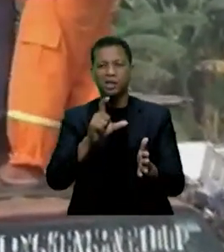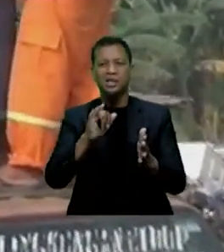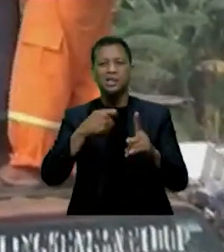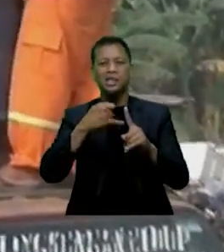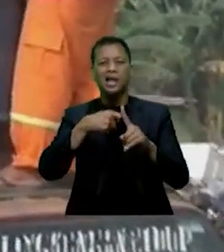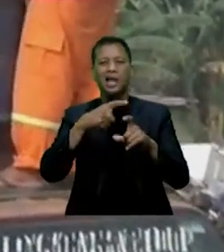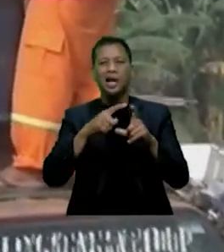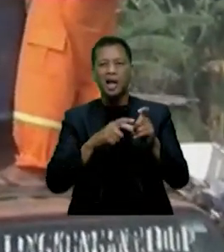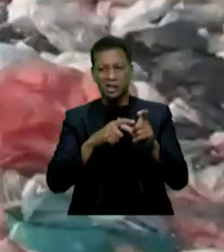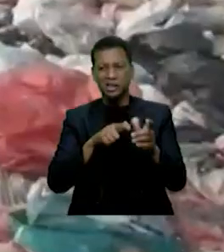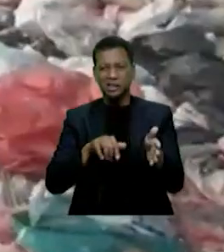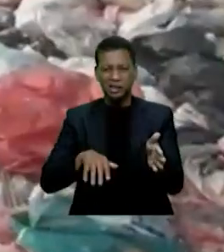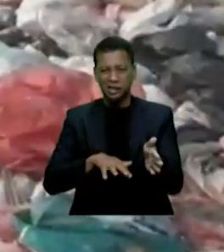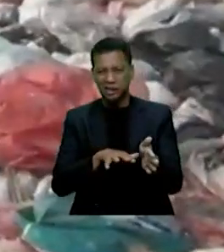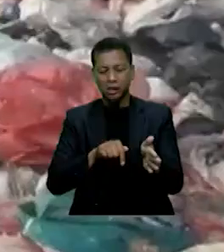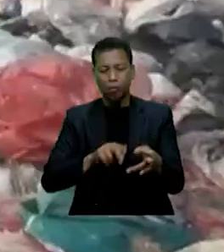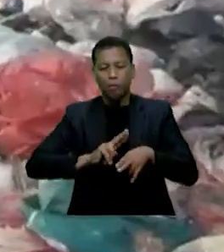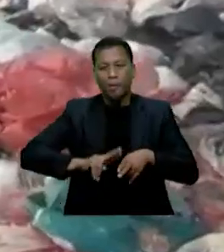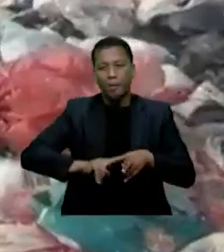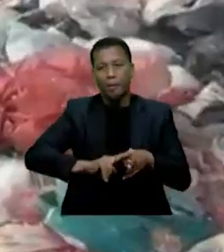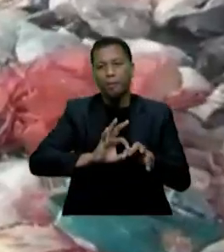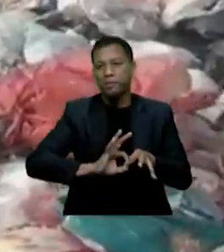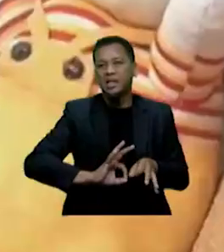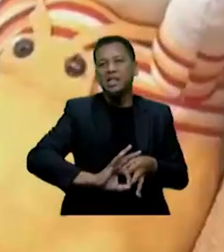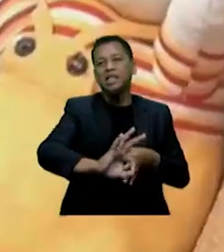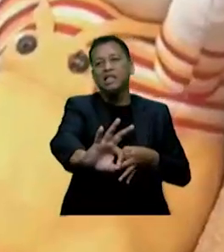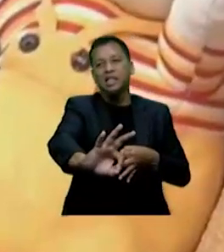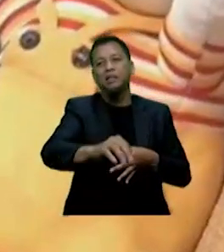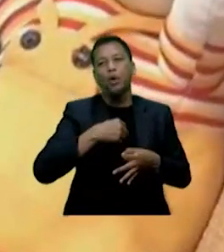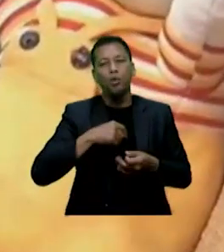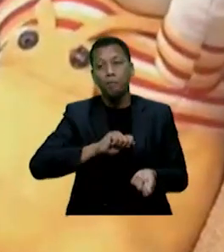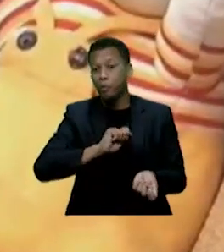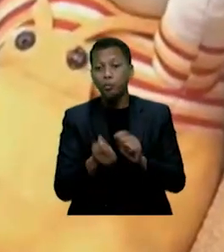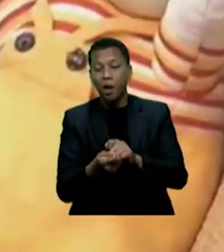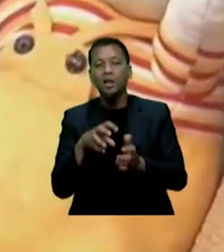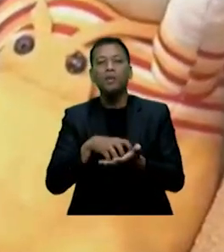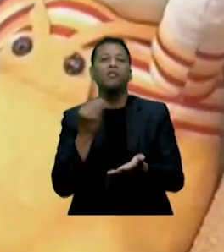air rafting. Dari Bekasi, Jawa Barat, Rahmat Hidayat, iNews melaporkan.